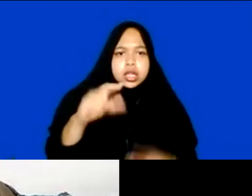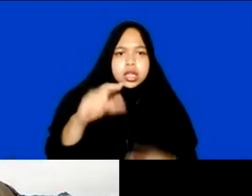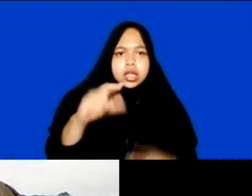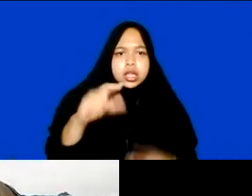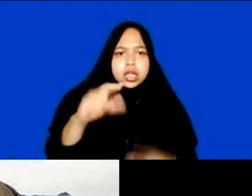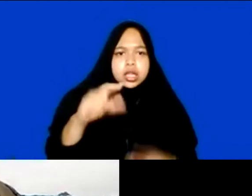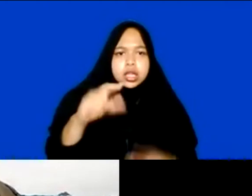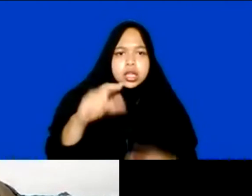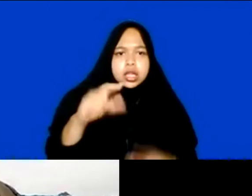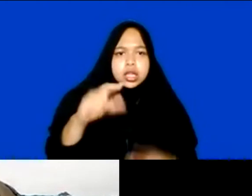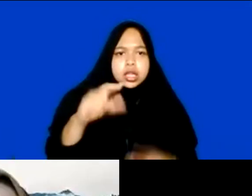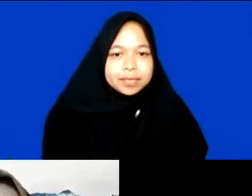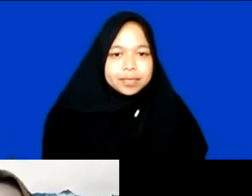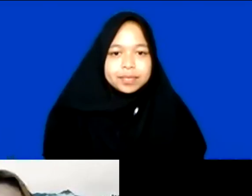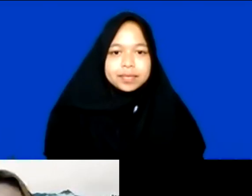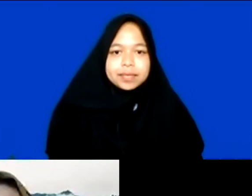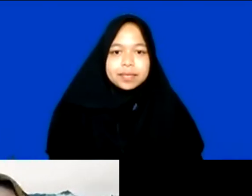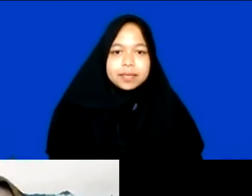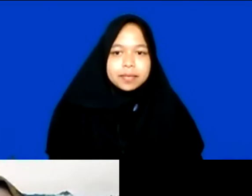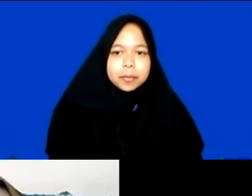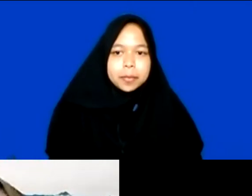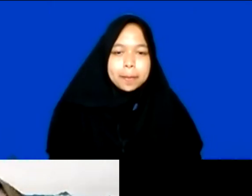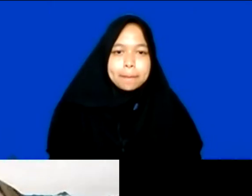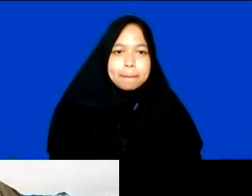Oke, seperti itu Bu Yunita.